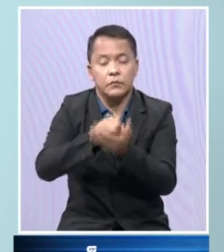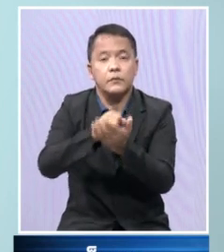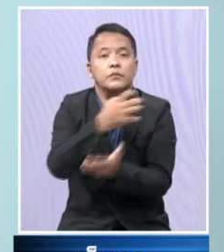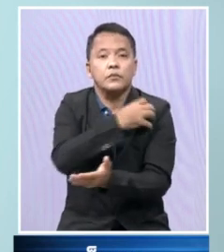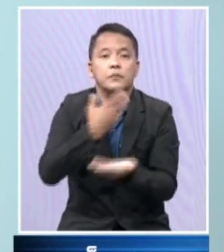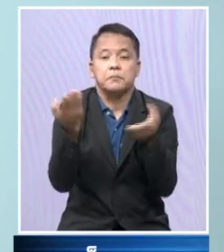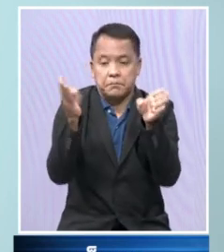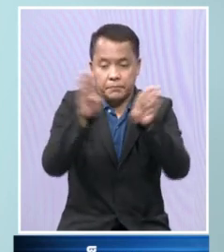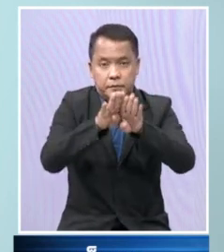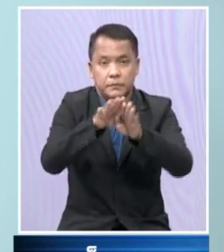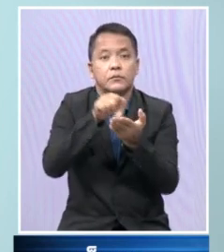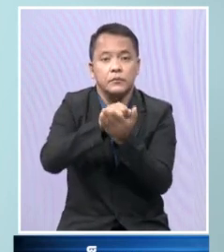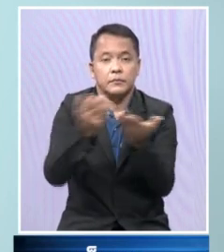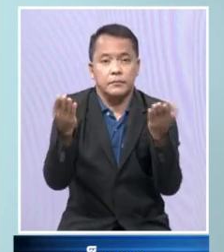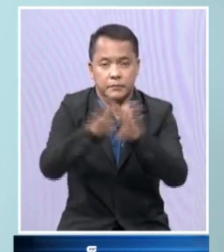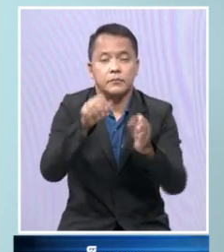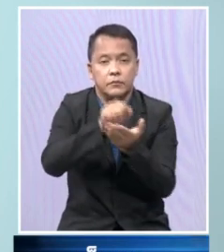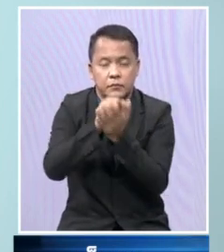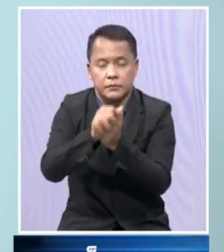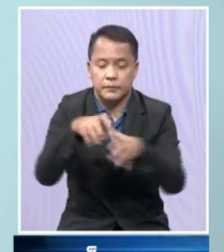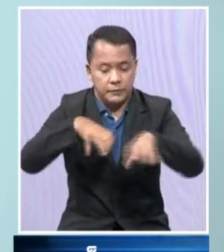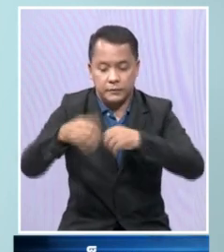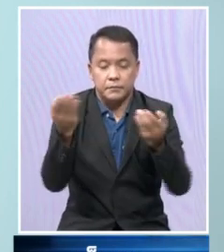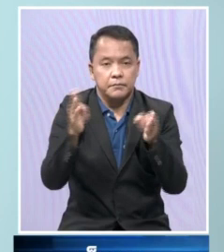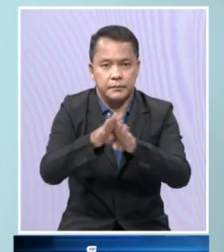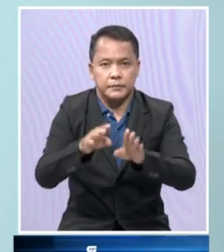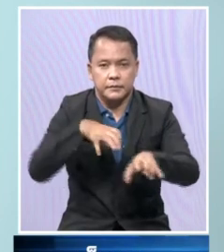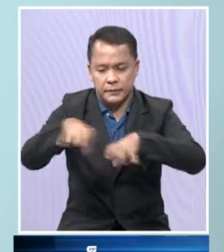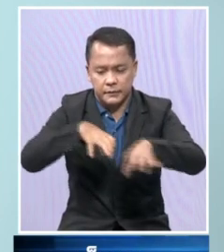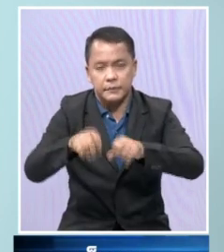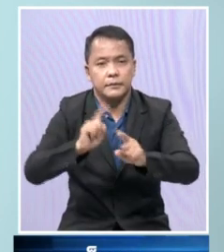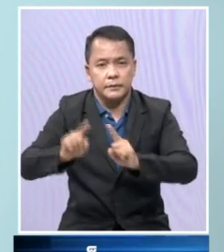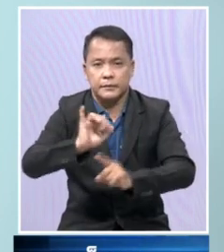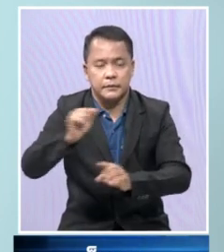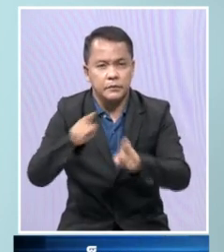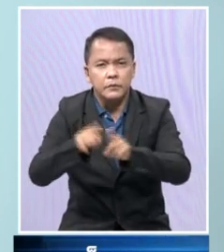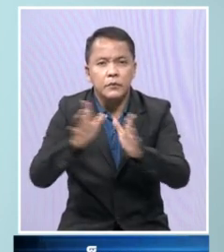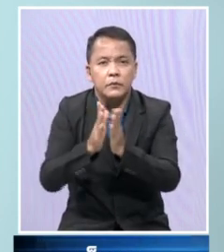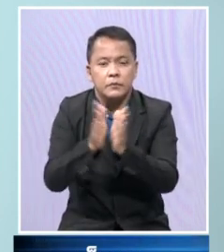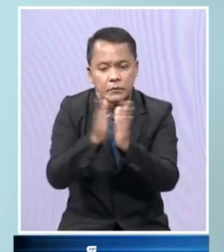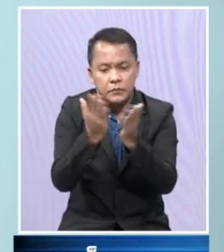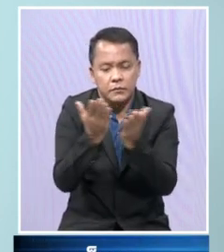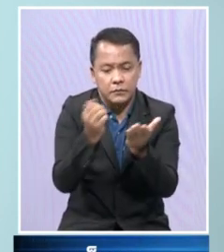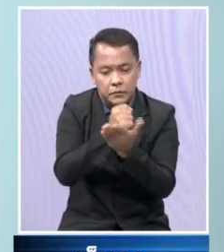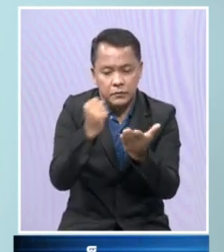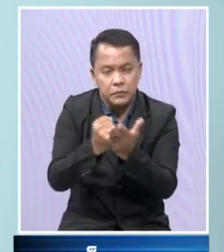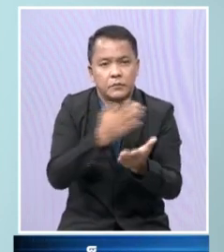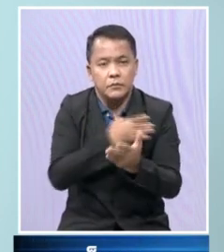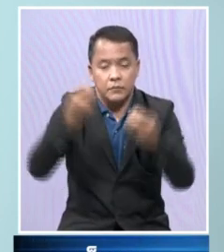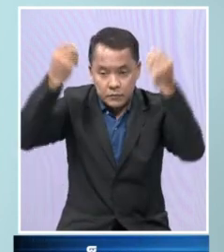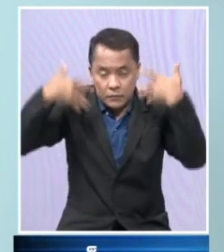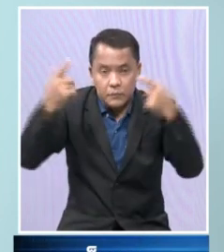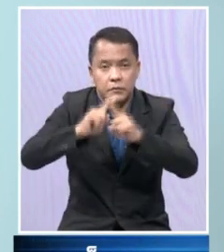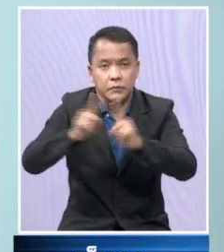ลเนี่ยปิดไว้ก่อนนะครับยังไม่สามารถที่จะดำเนินการในส่วนนี้ได้ทั้งเรื่องของหนังสือเดินทางทะเบียนราษฎรบัตรประชาช